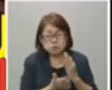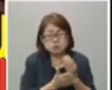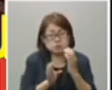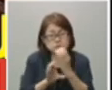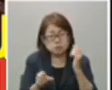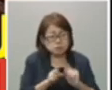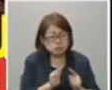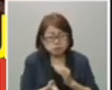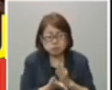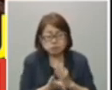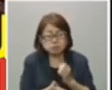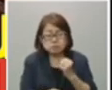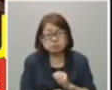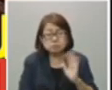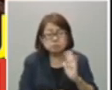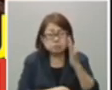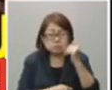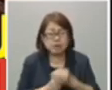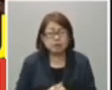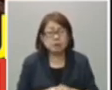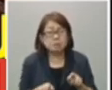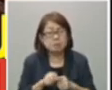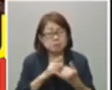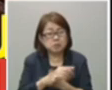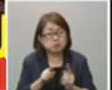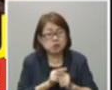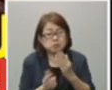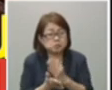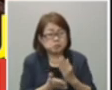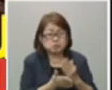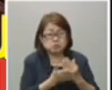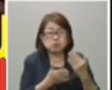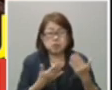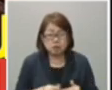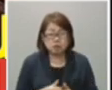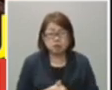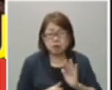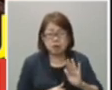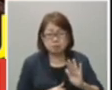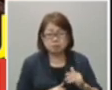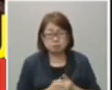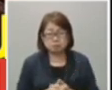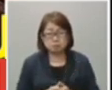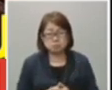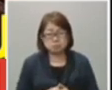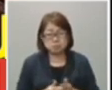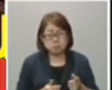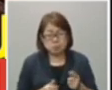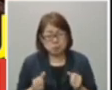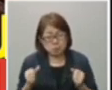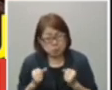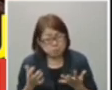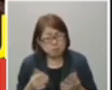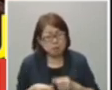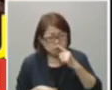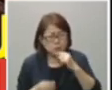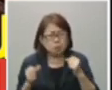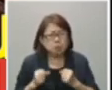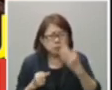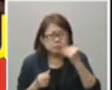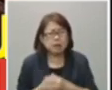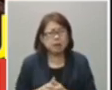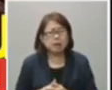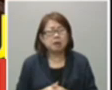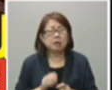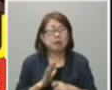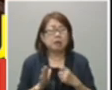ร์จีนทั้งหมดในสภาวะฉุกเฉินเหมือนกับประเทศอื่นๆนะครับที่เขาไม่ปลอดแหกนะครับเขาให้เ